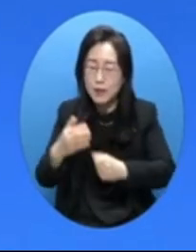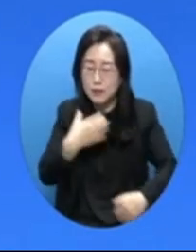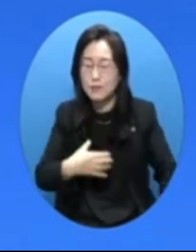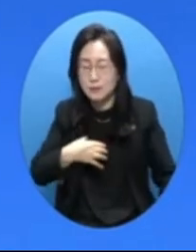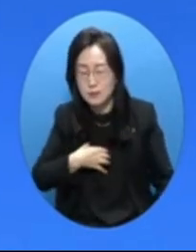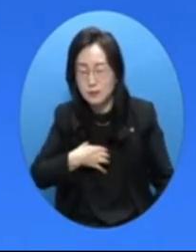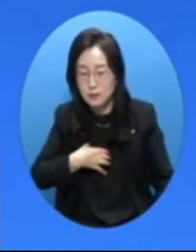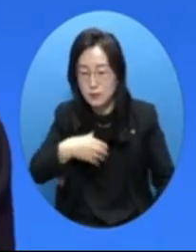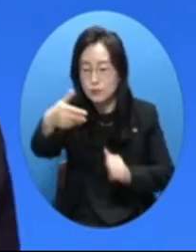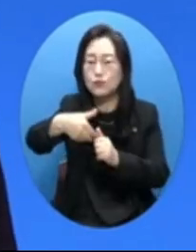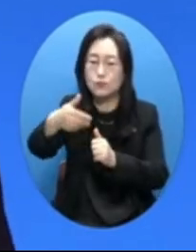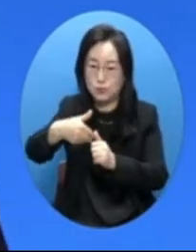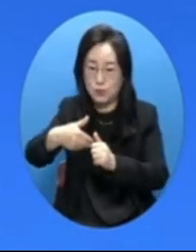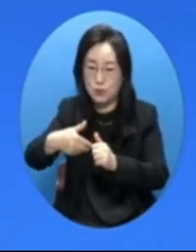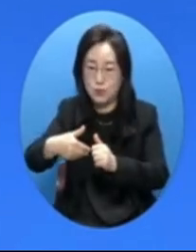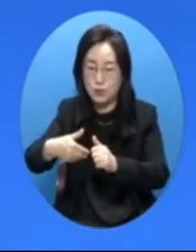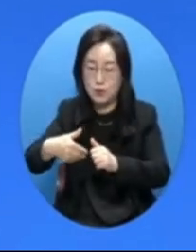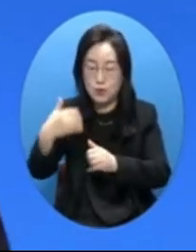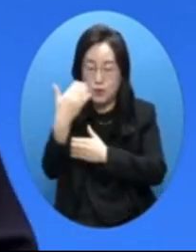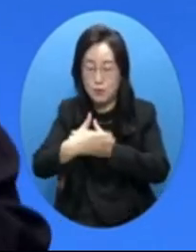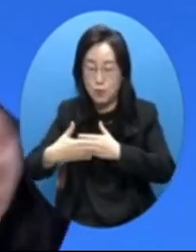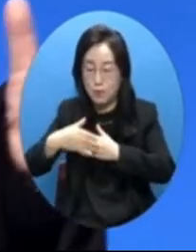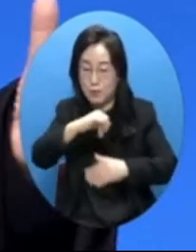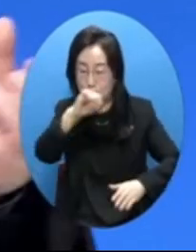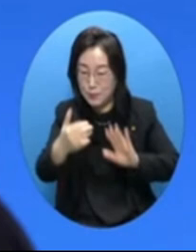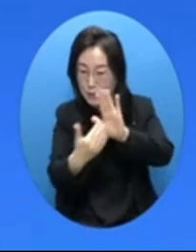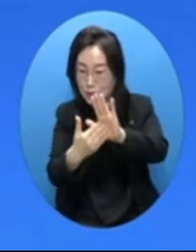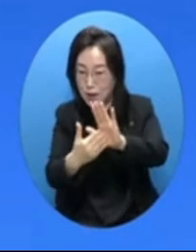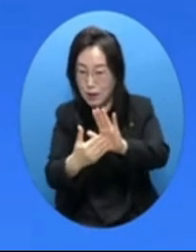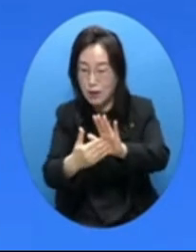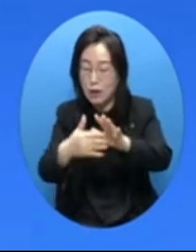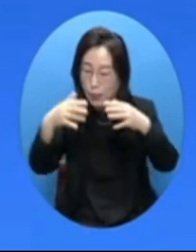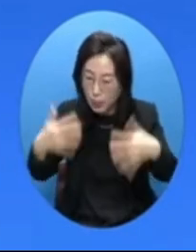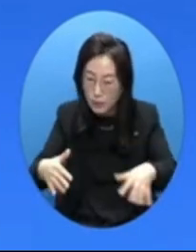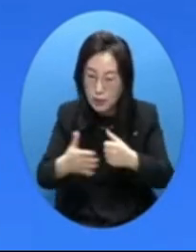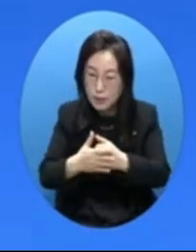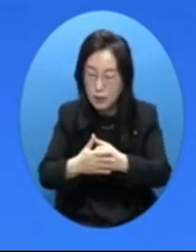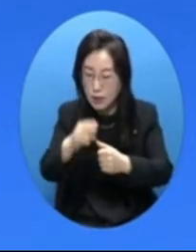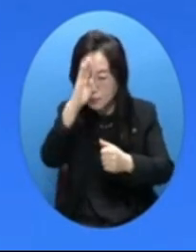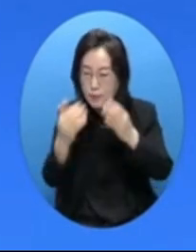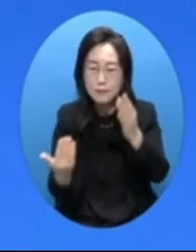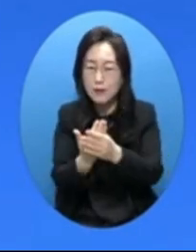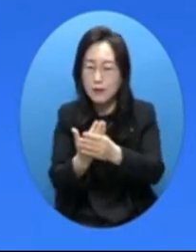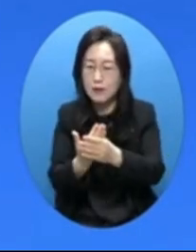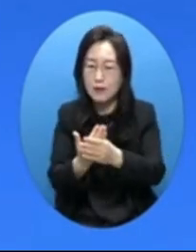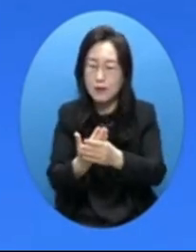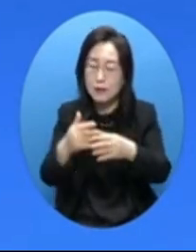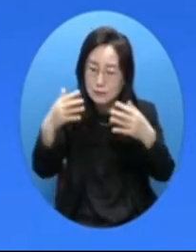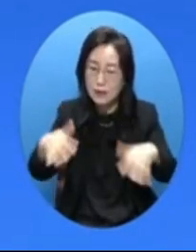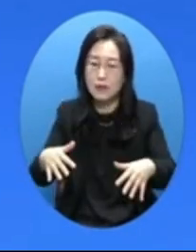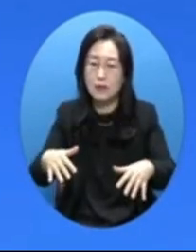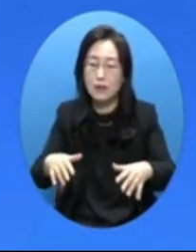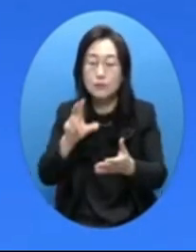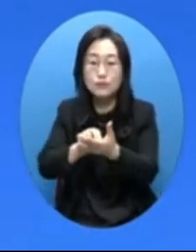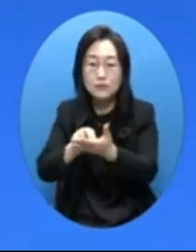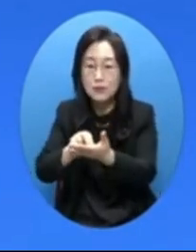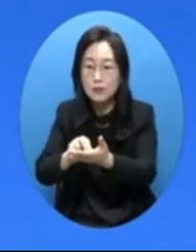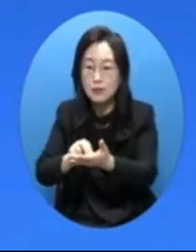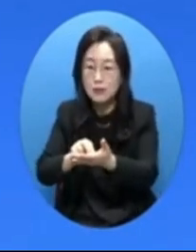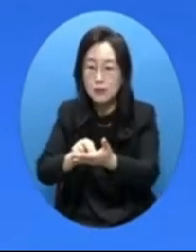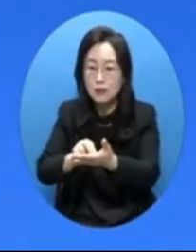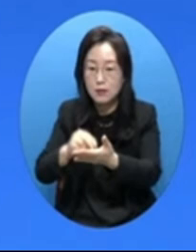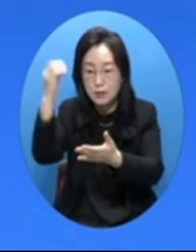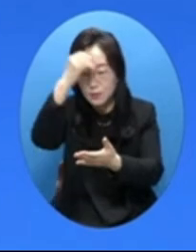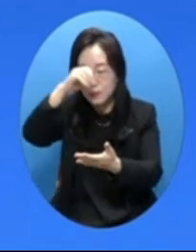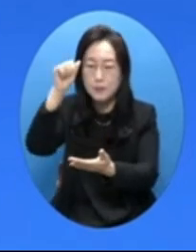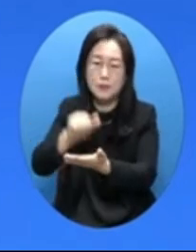그것이 걱정을 갖다 주고 면역체계를 떨어져서 온갖 질병을 끌고 돌아서 몸이 약해지고 병이 들고 문제 가운데 쓰러지게 되는